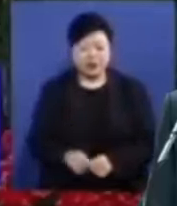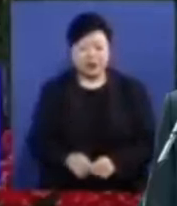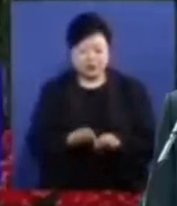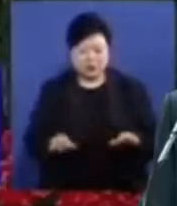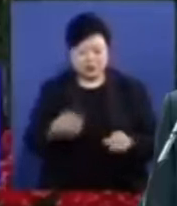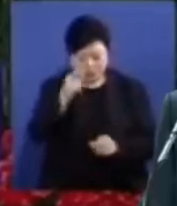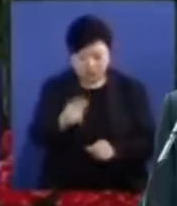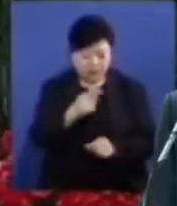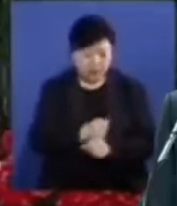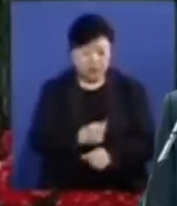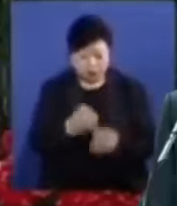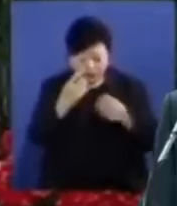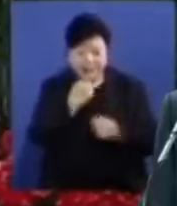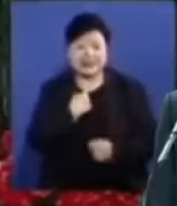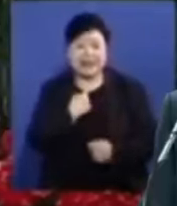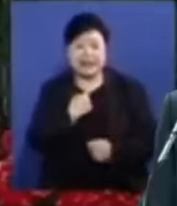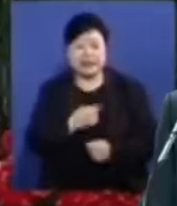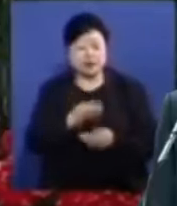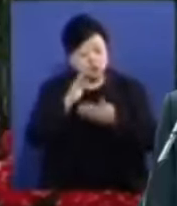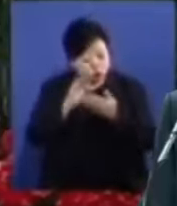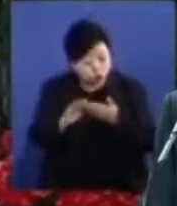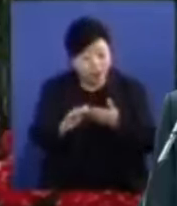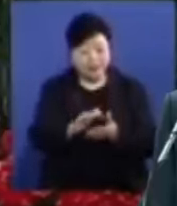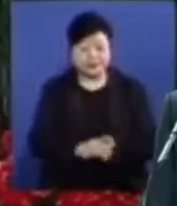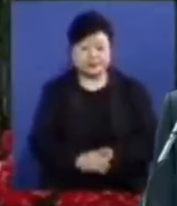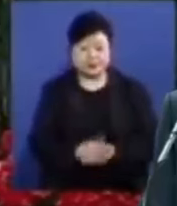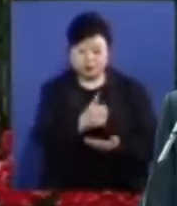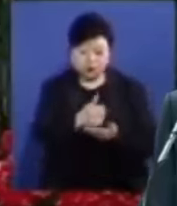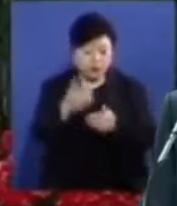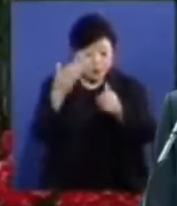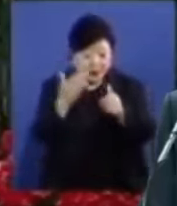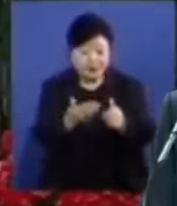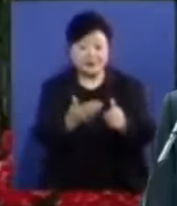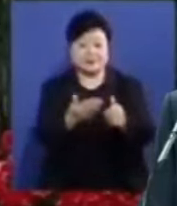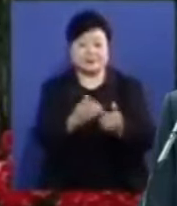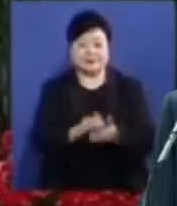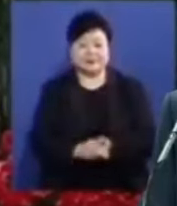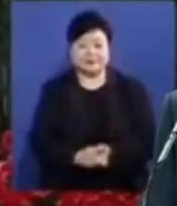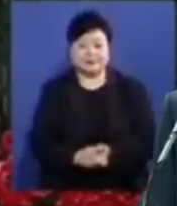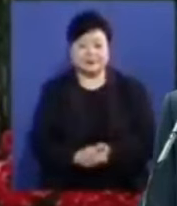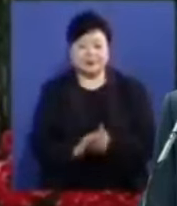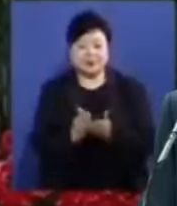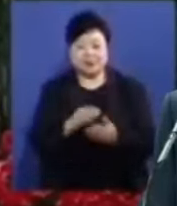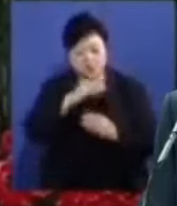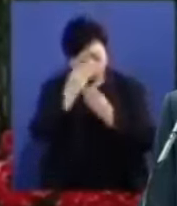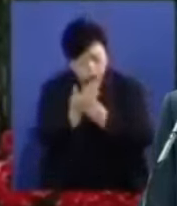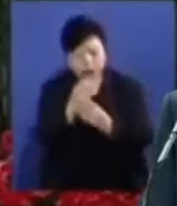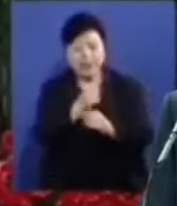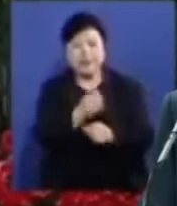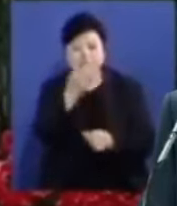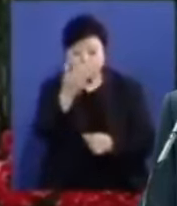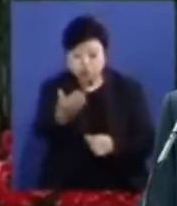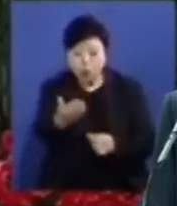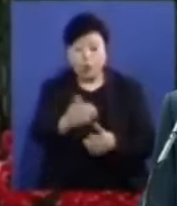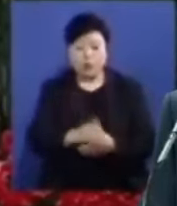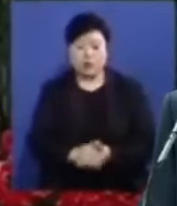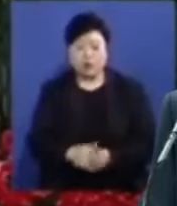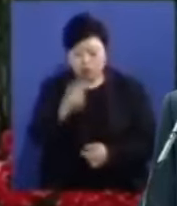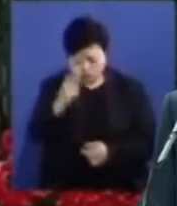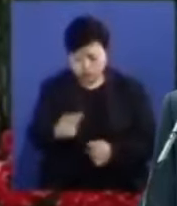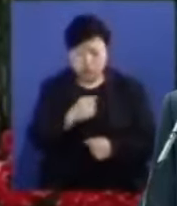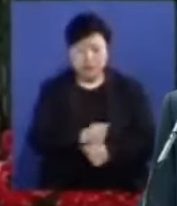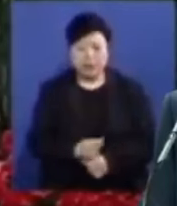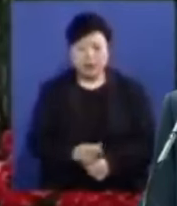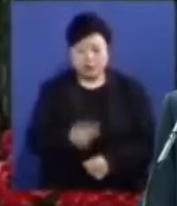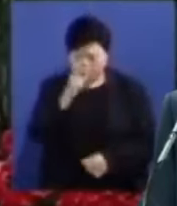하시려. 고난을 당하게 하시고 난 다음에 주님께서는 친히 온전하게 만들어주시고 굳건하게 하고